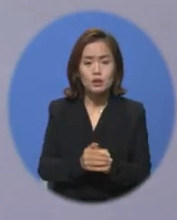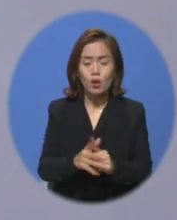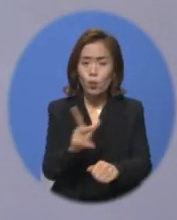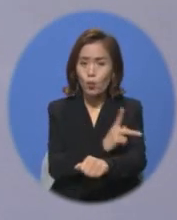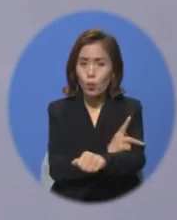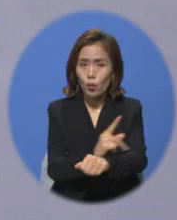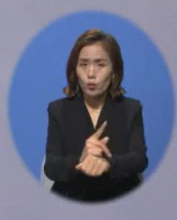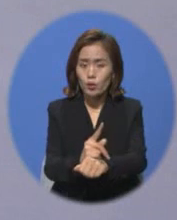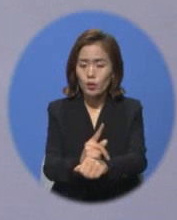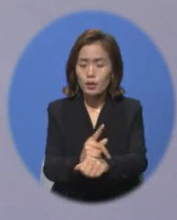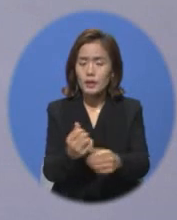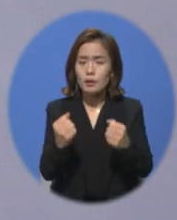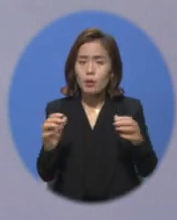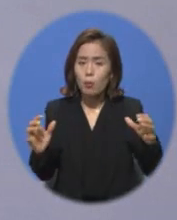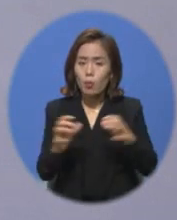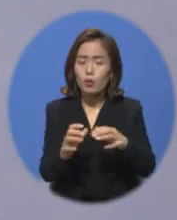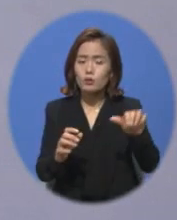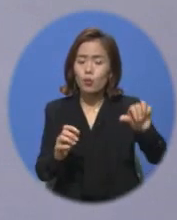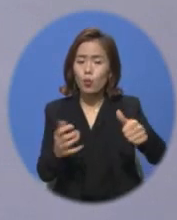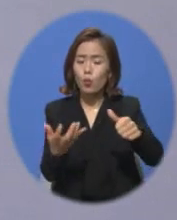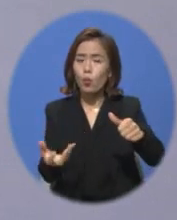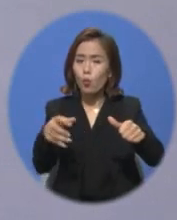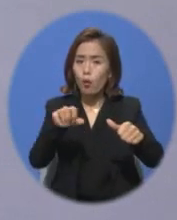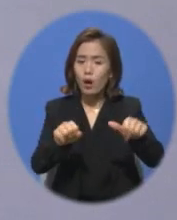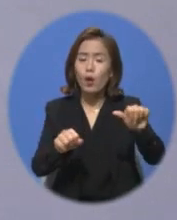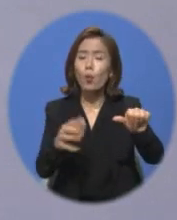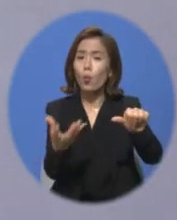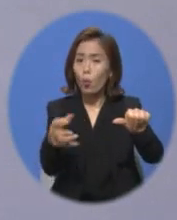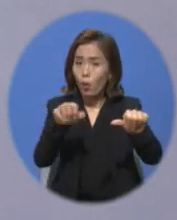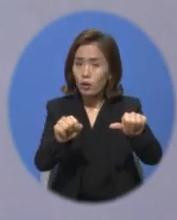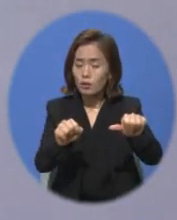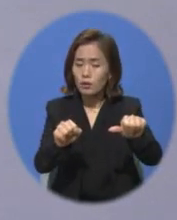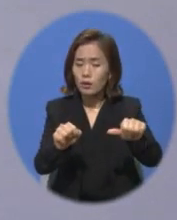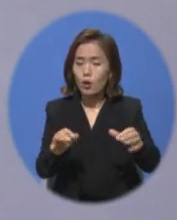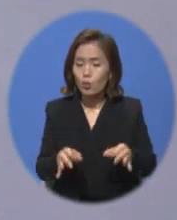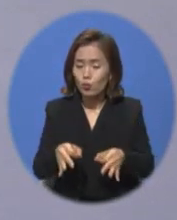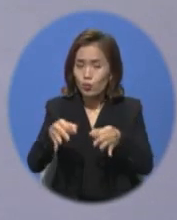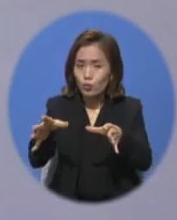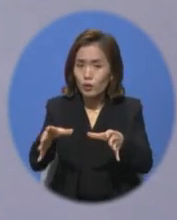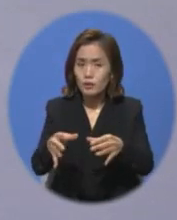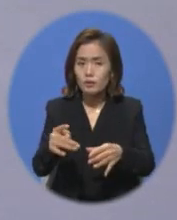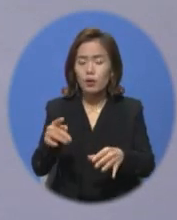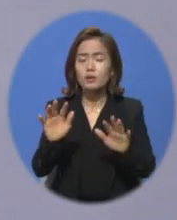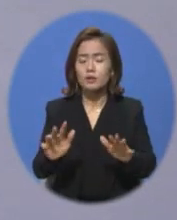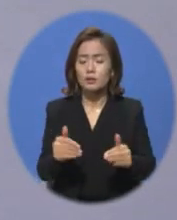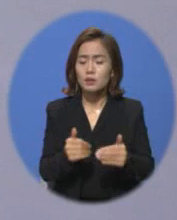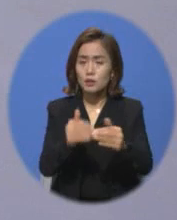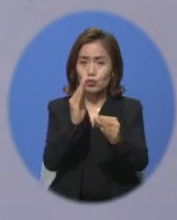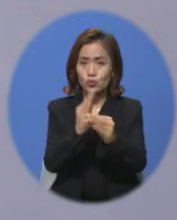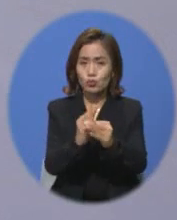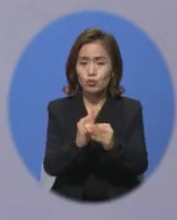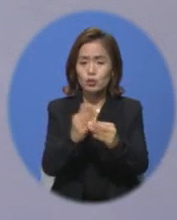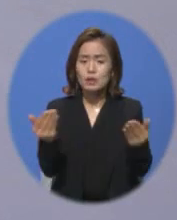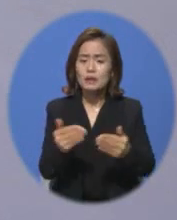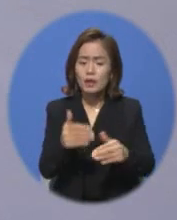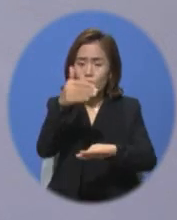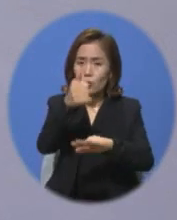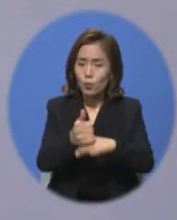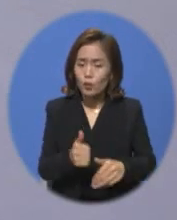코레일이 공동으로5억원을투자하여 연구를진행하고있습니다.결과에따라